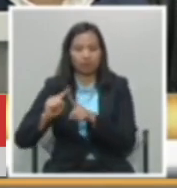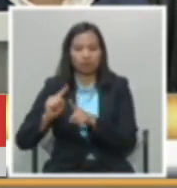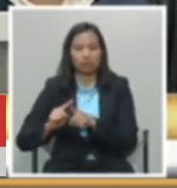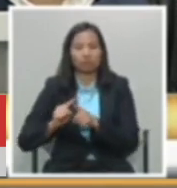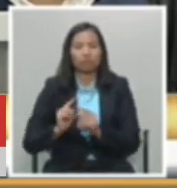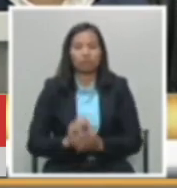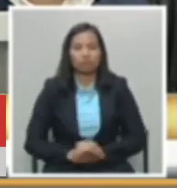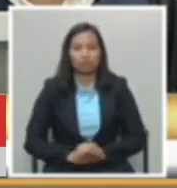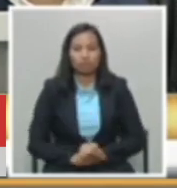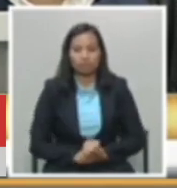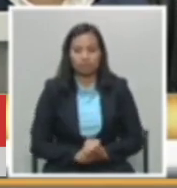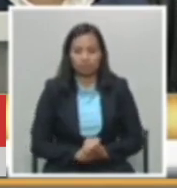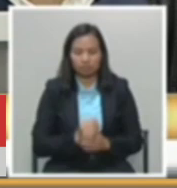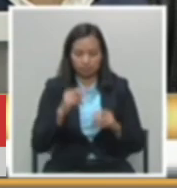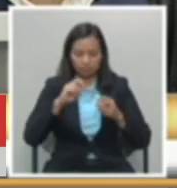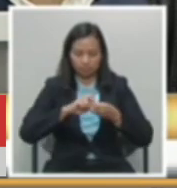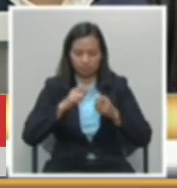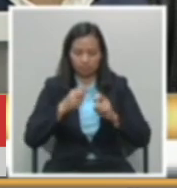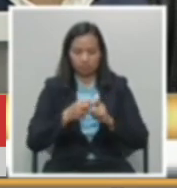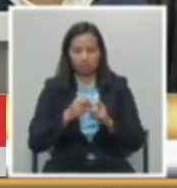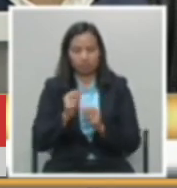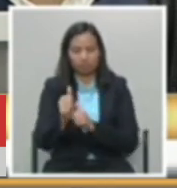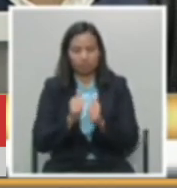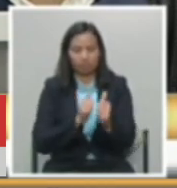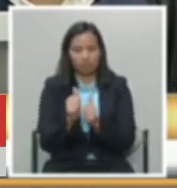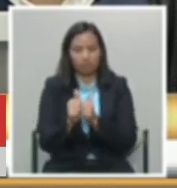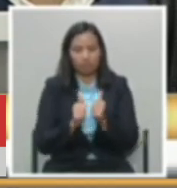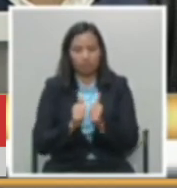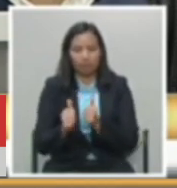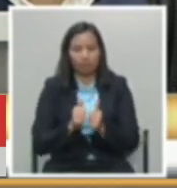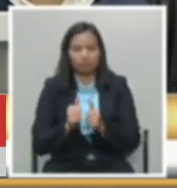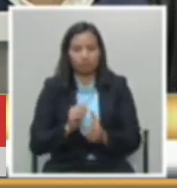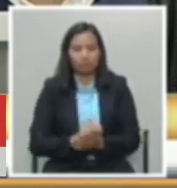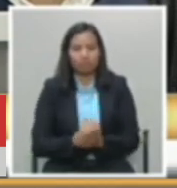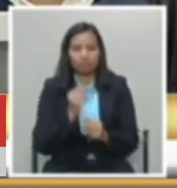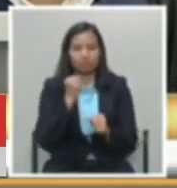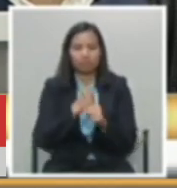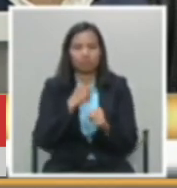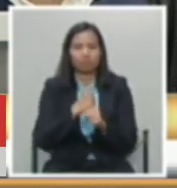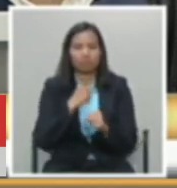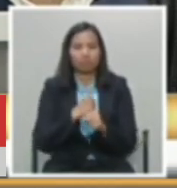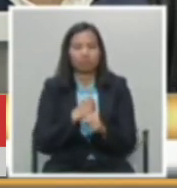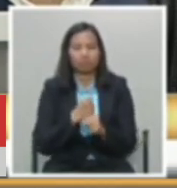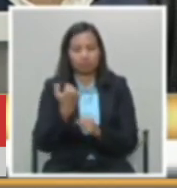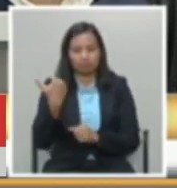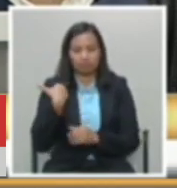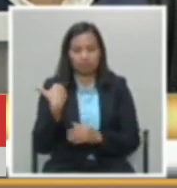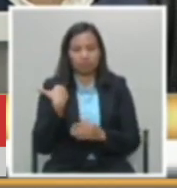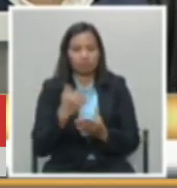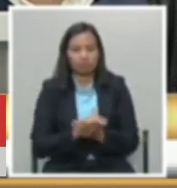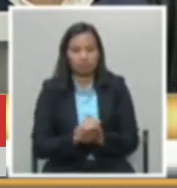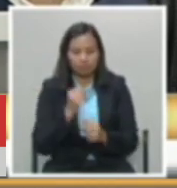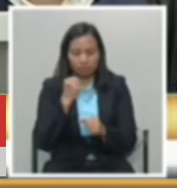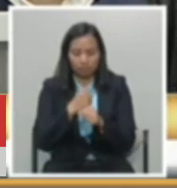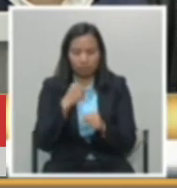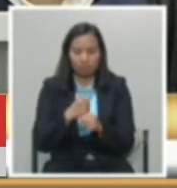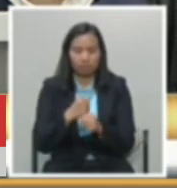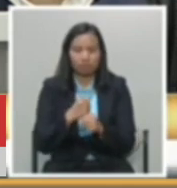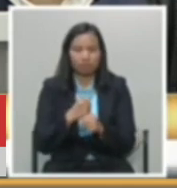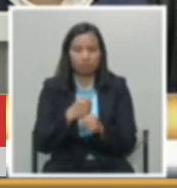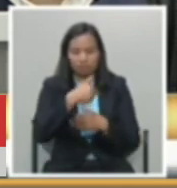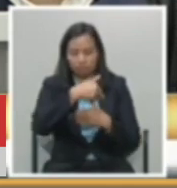เลยความขัดแย้งการแข่งขันในการทำมาหากินโดยเฉพาะพวกที่ทำมาหากินที่อยู่นอกพื้น